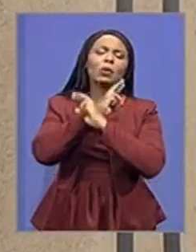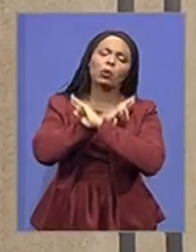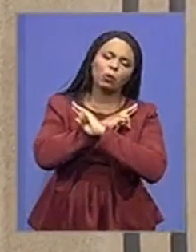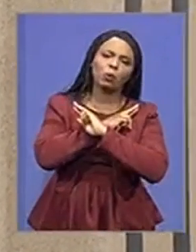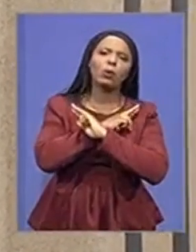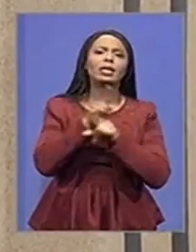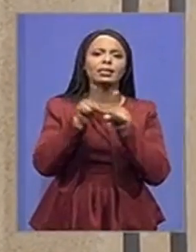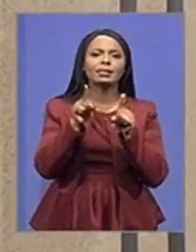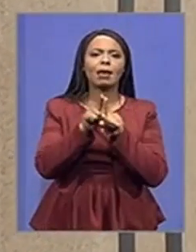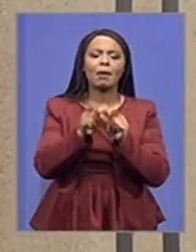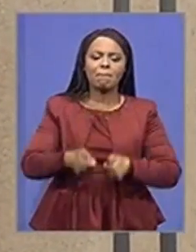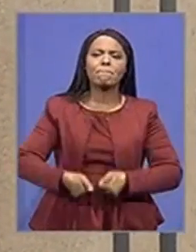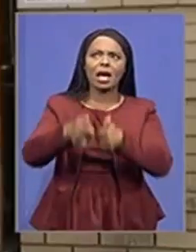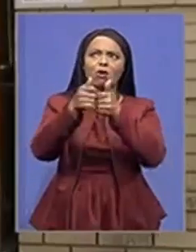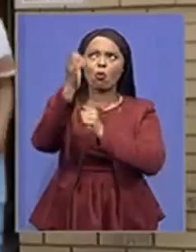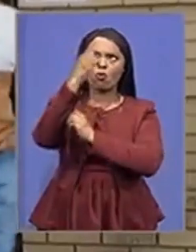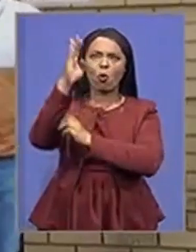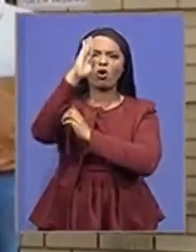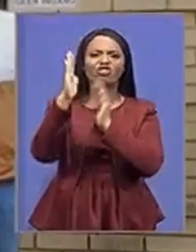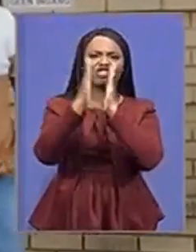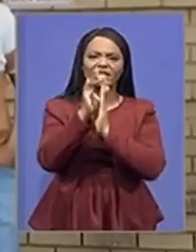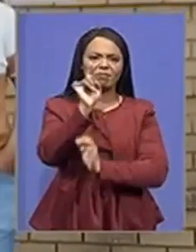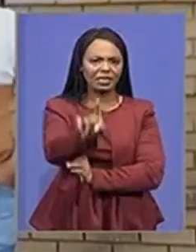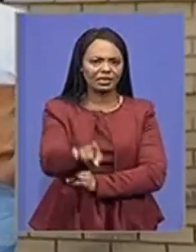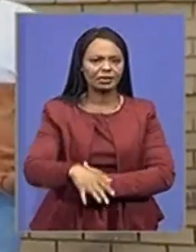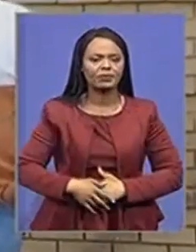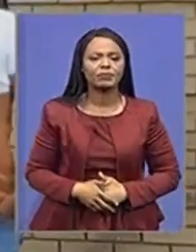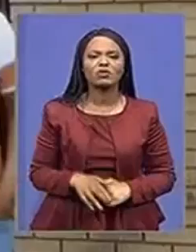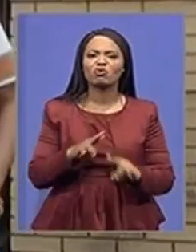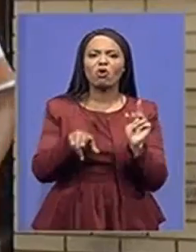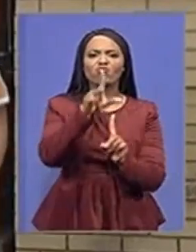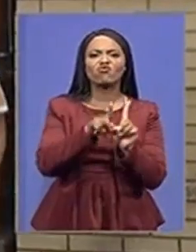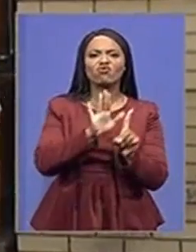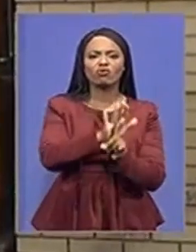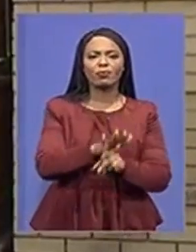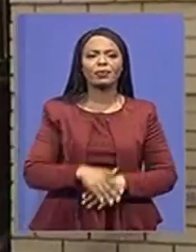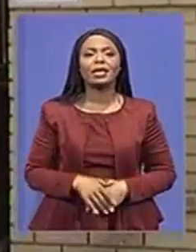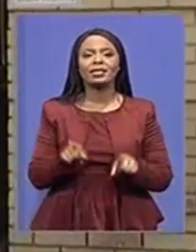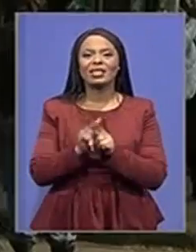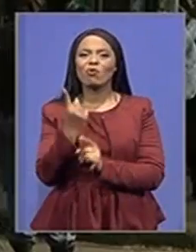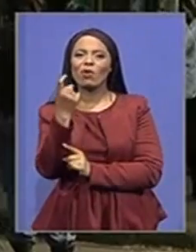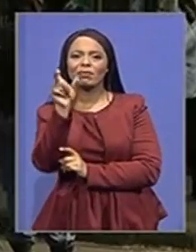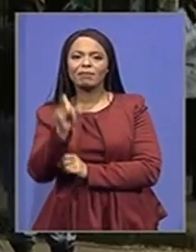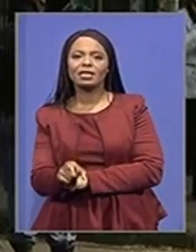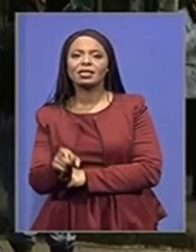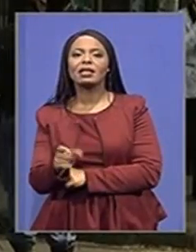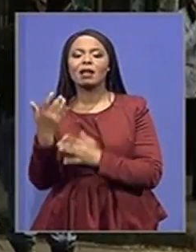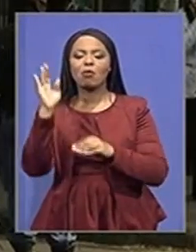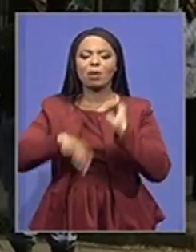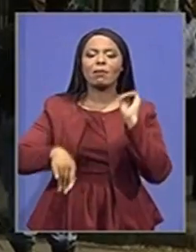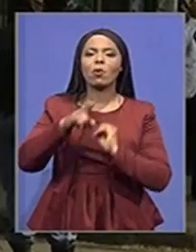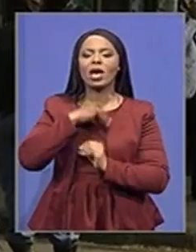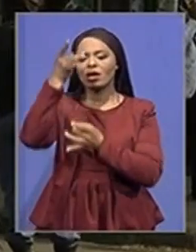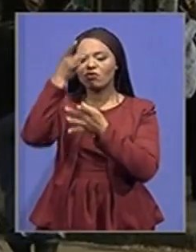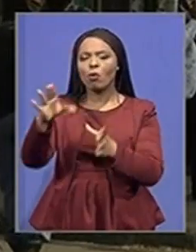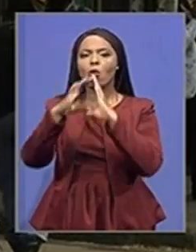modimo ho bokwe Jehova. Yo mongwe wa bao ba molatofatsang ke wa losika lwa gagwe yo a boleletseng khomišene fa Zondo